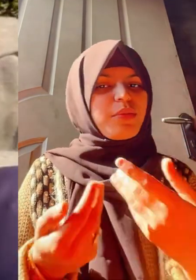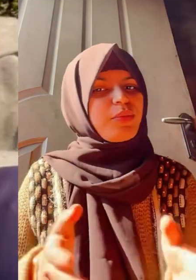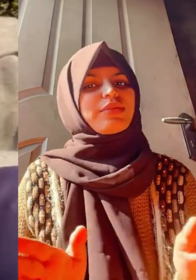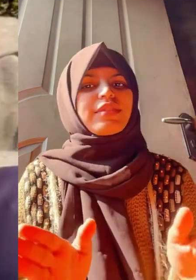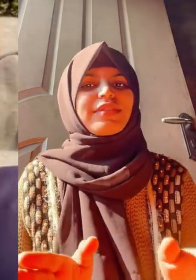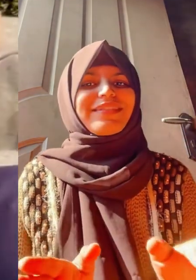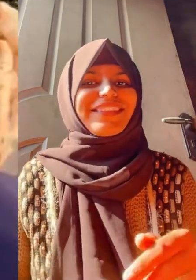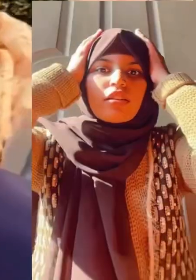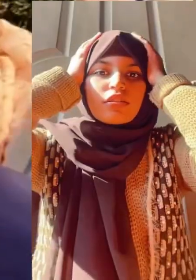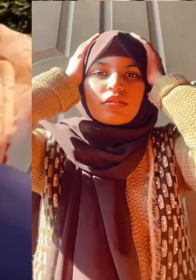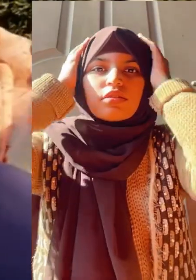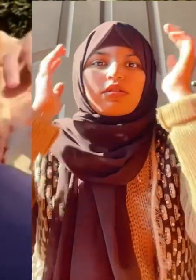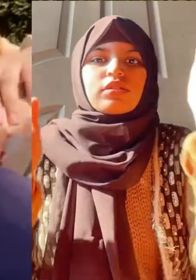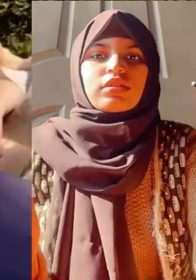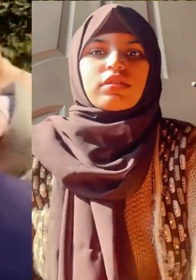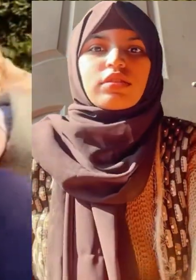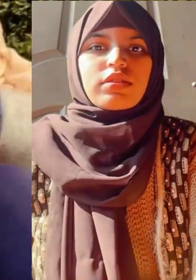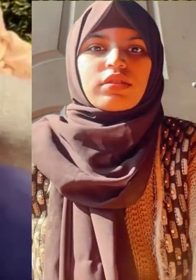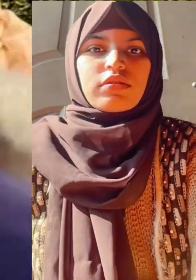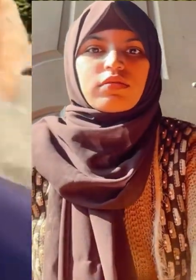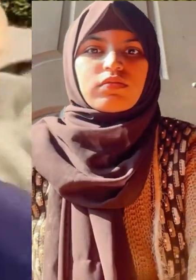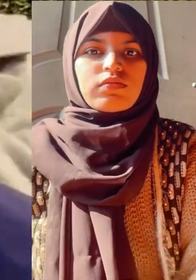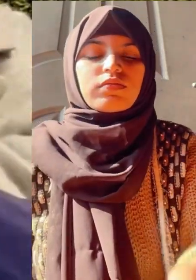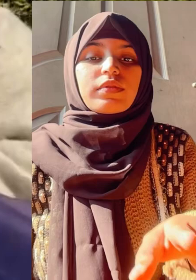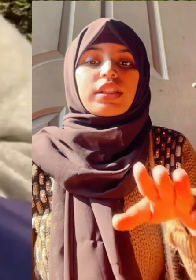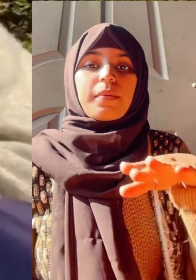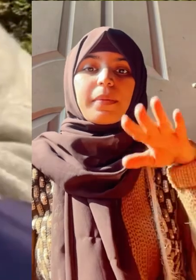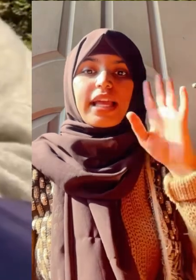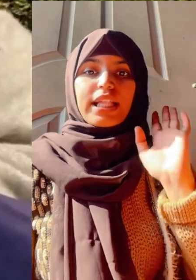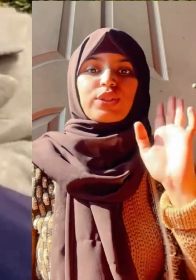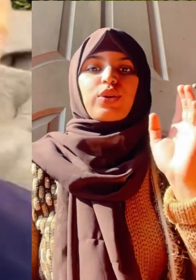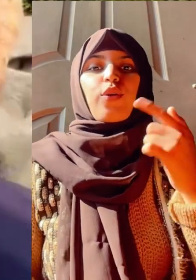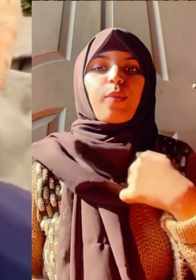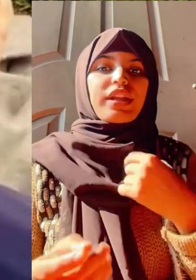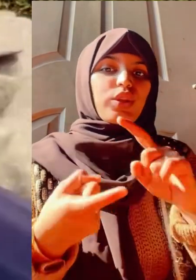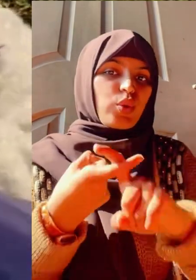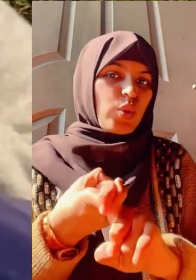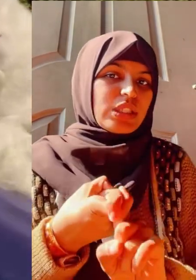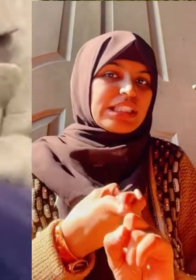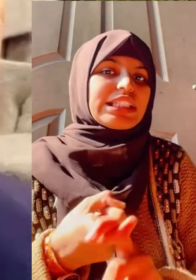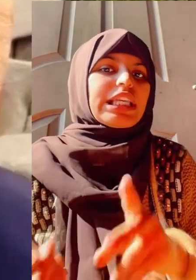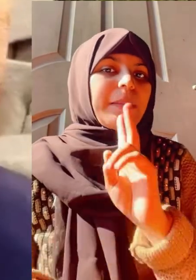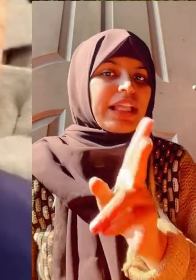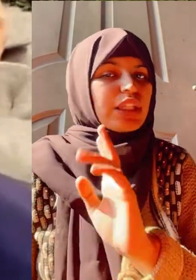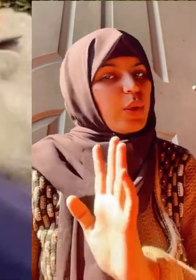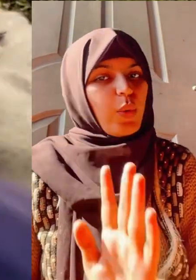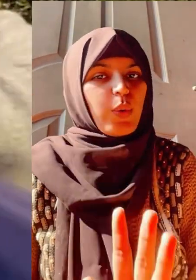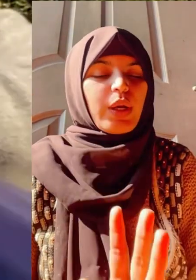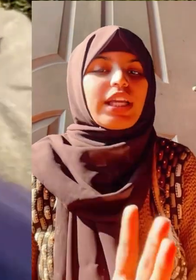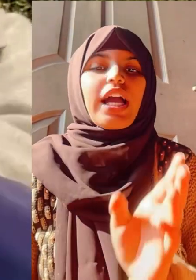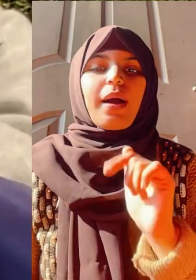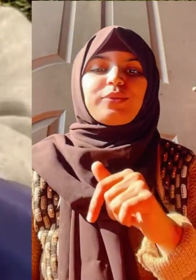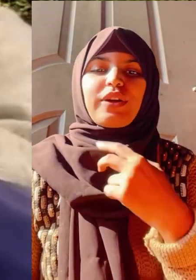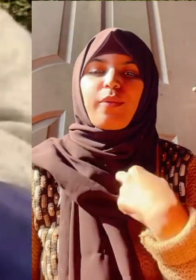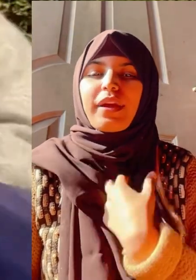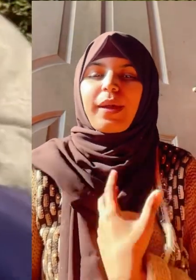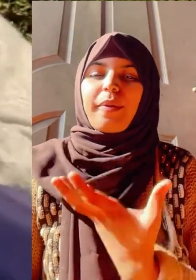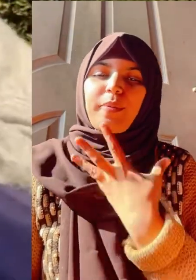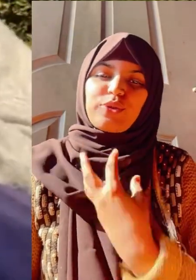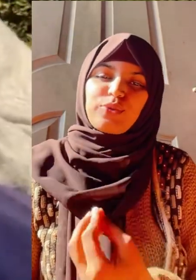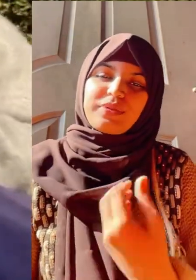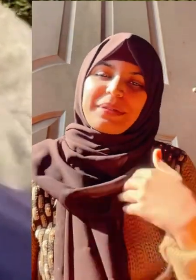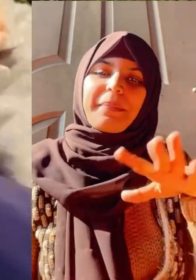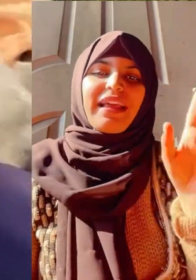में आ जाना सी। तो फिर तो मैं क्या बात कर रही थी, मैं ये बात इसकी बातें हो गई। जो मैं जो थी वो अजल से मजूम थी।